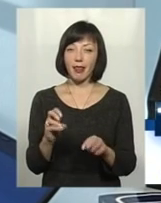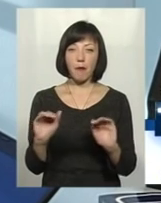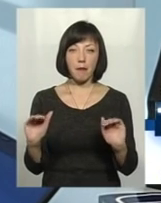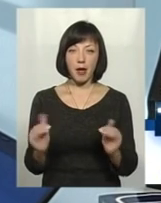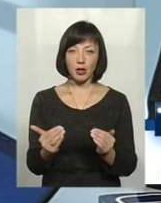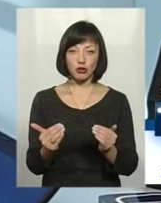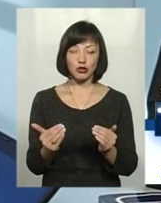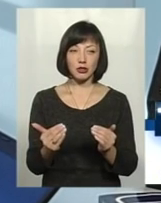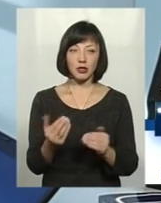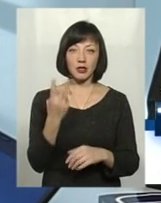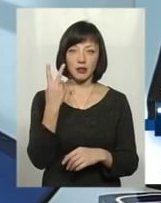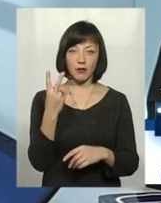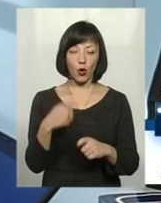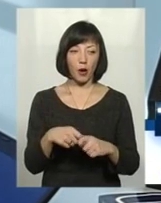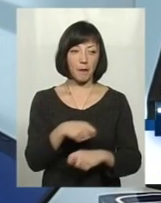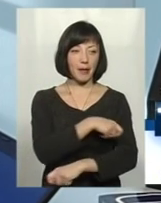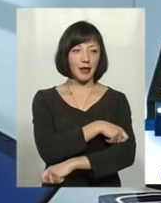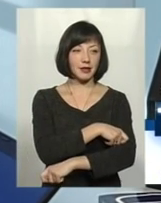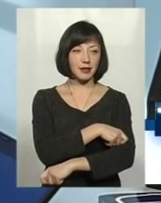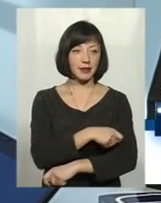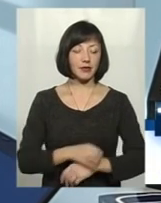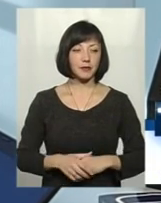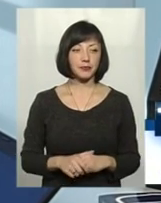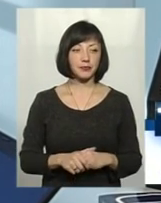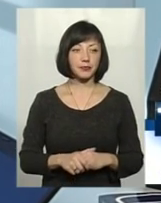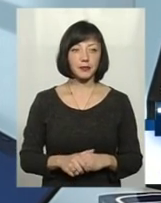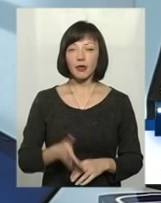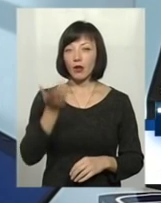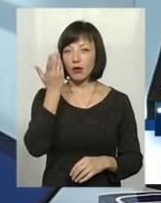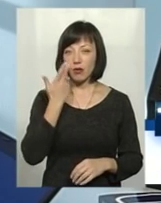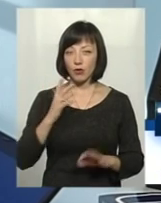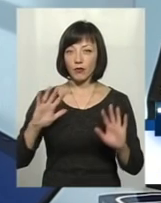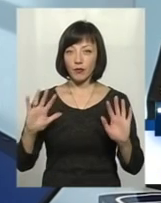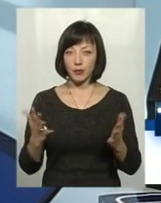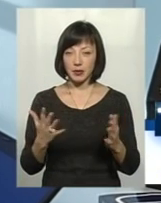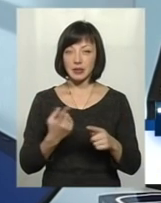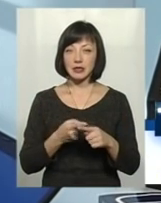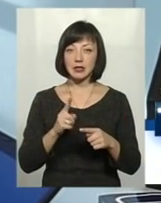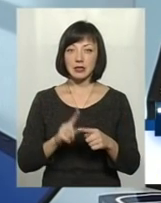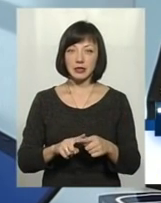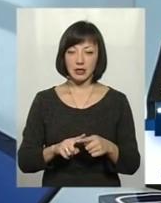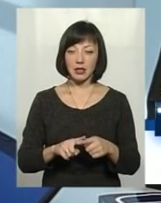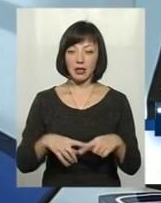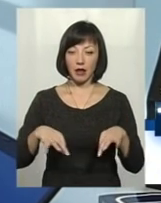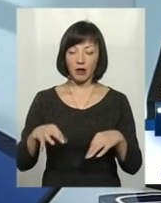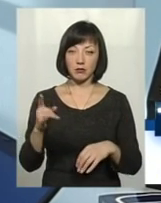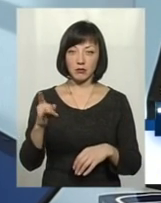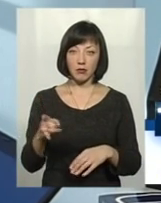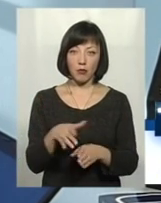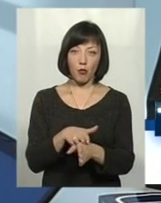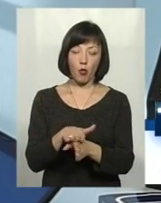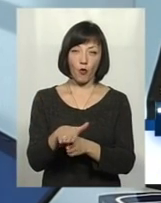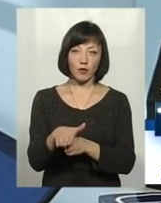менше 2 метрів. У випадку, коли даний транспортний засіб